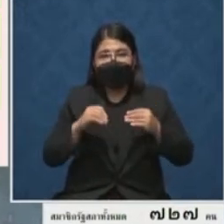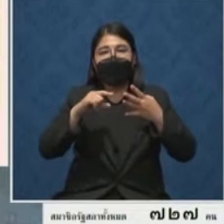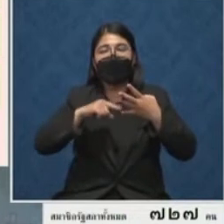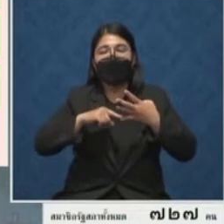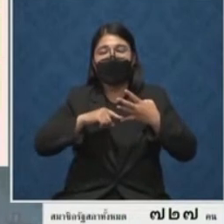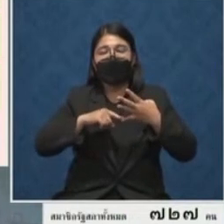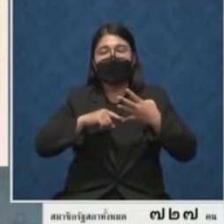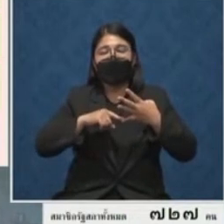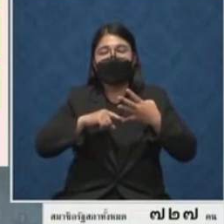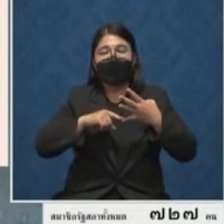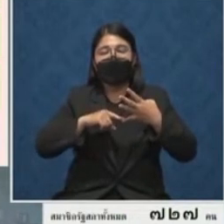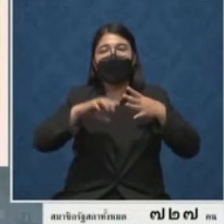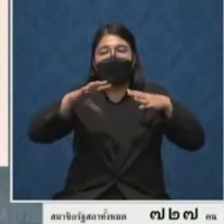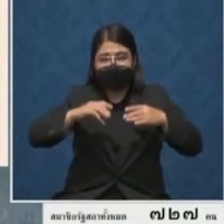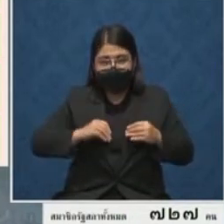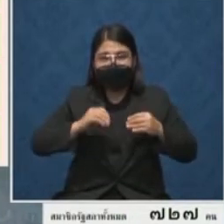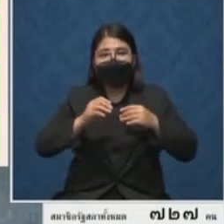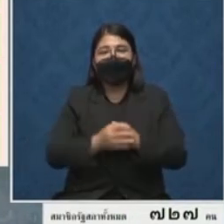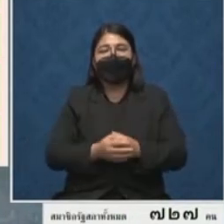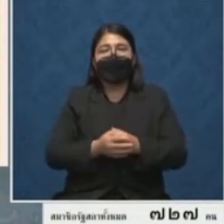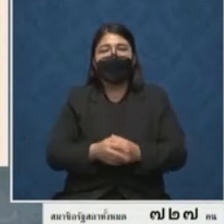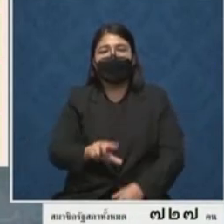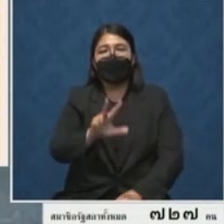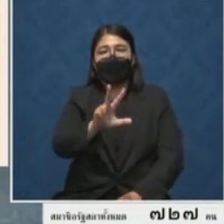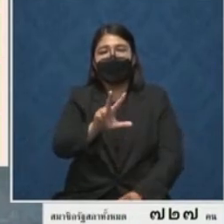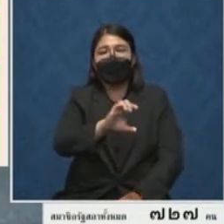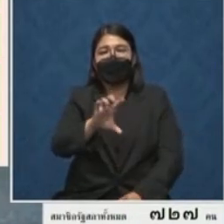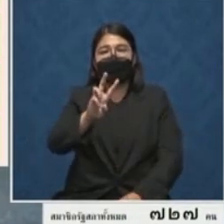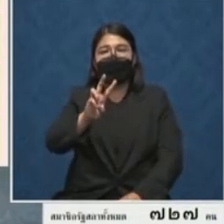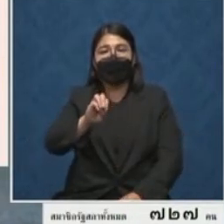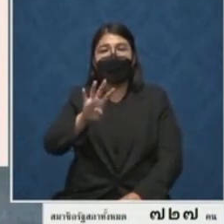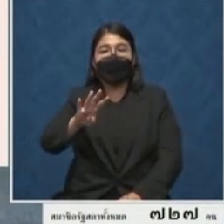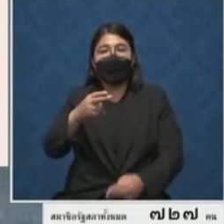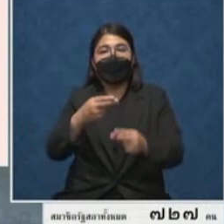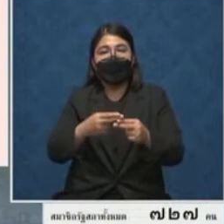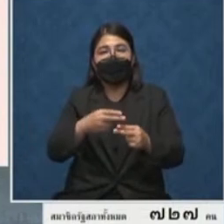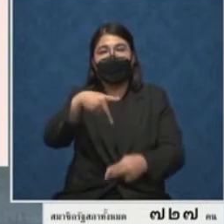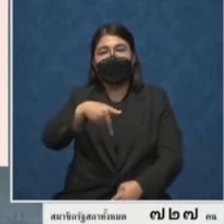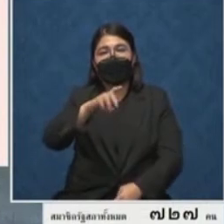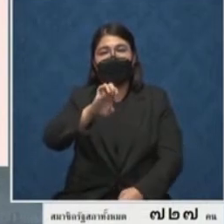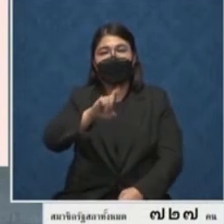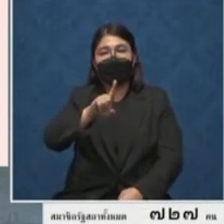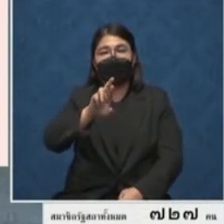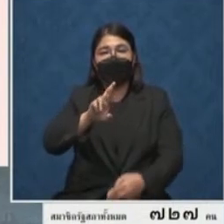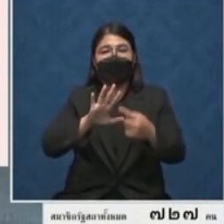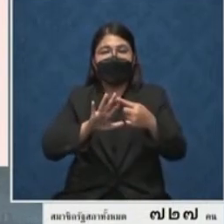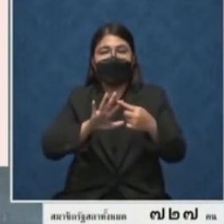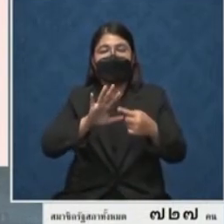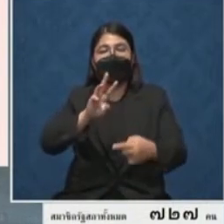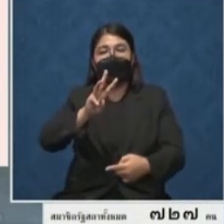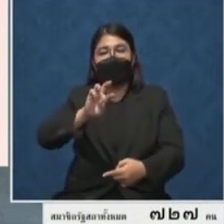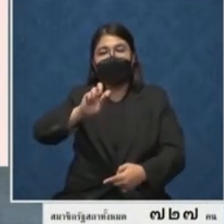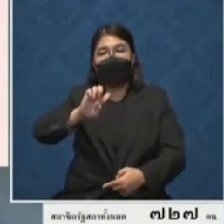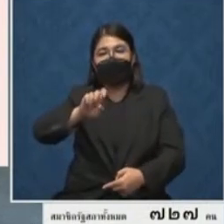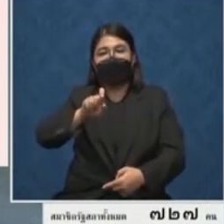ครับ 364นายพีระวิทย์เรื่องรือดลภาค 1ไม่รับหลักการ